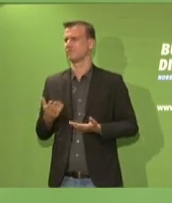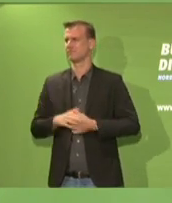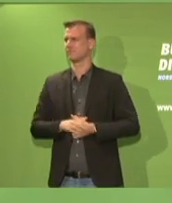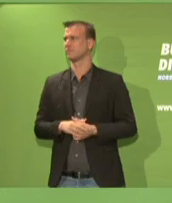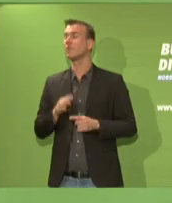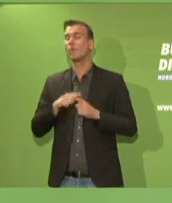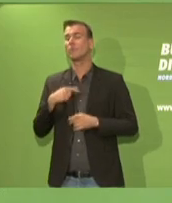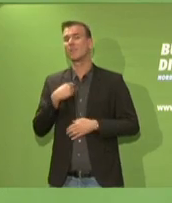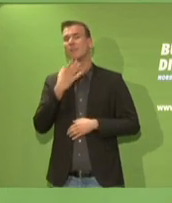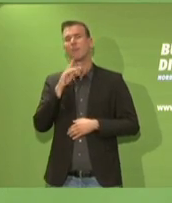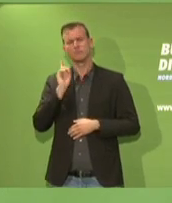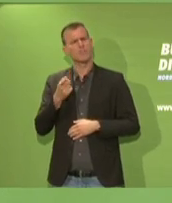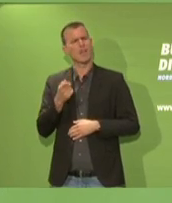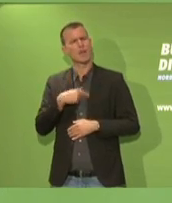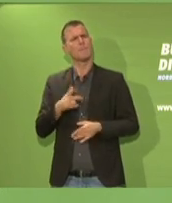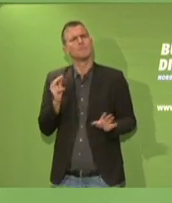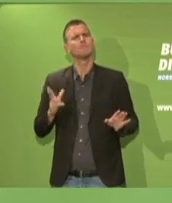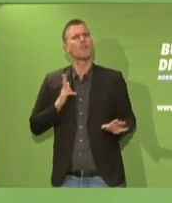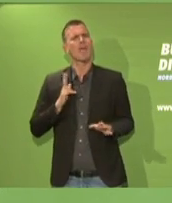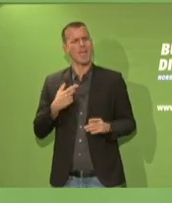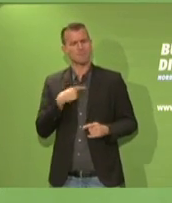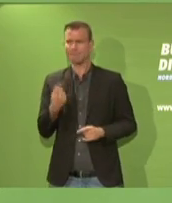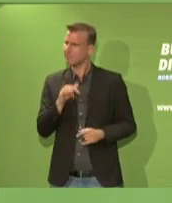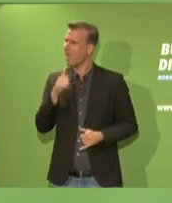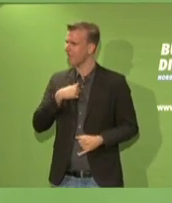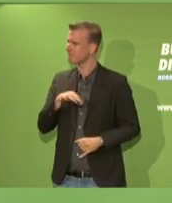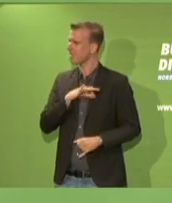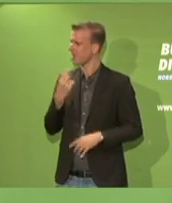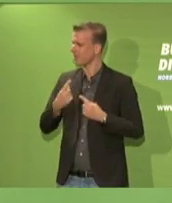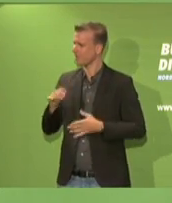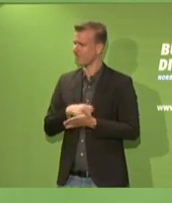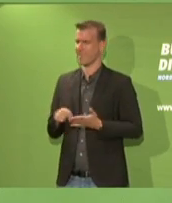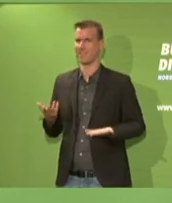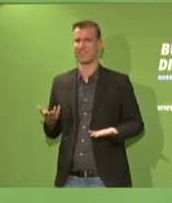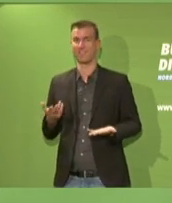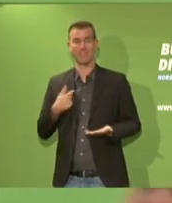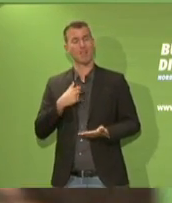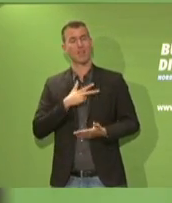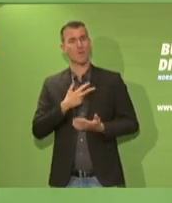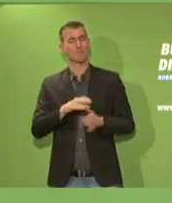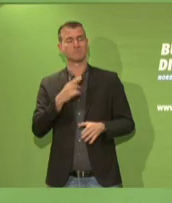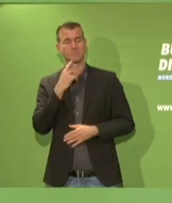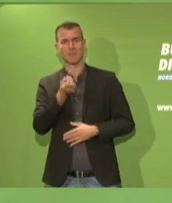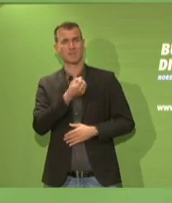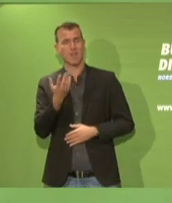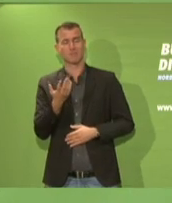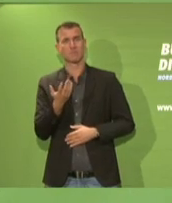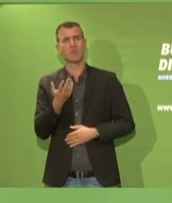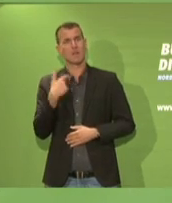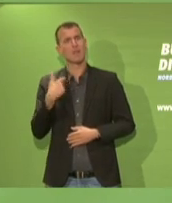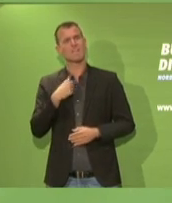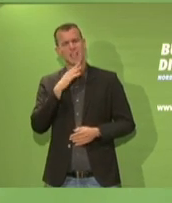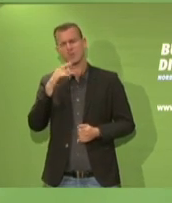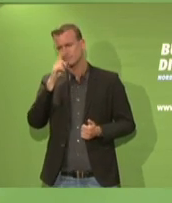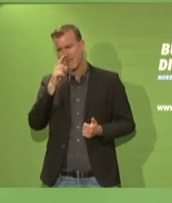wieder angesagt ist, grün zu wählen, weil wir nämlich die sind, die in der Sache sehr ernsthaft, natürlich, aber mit Spaß